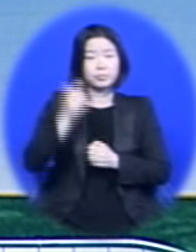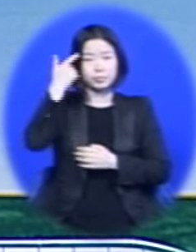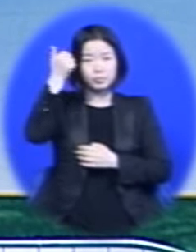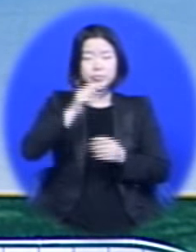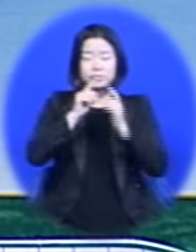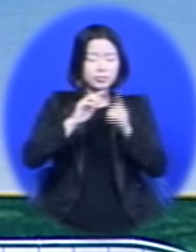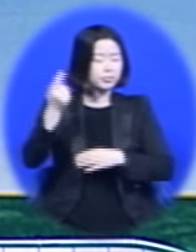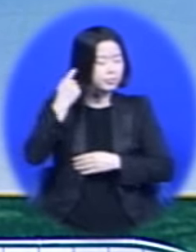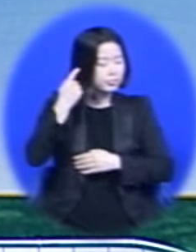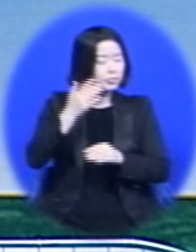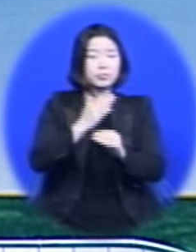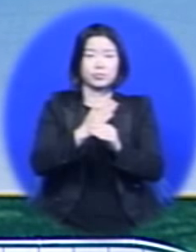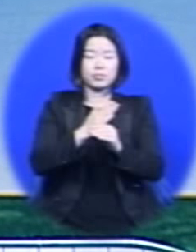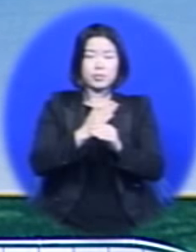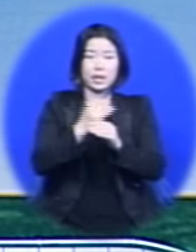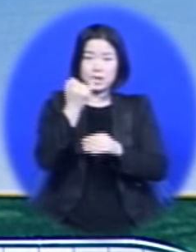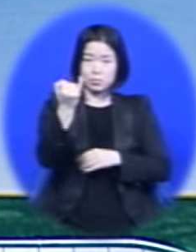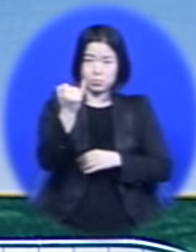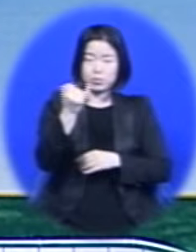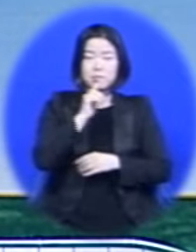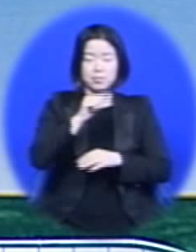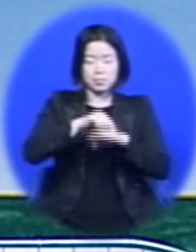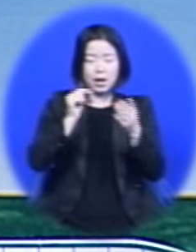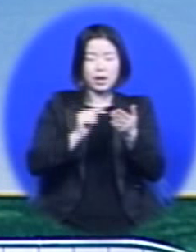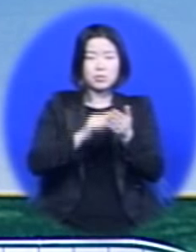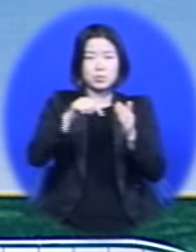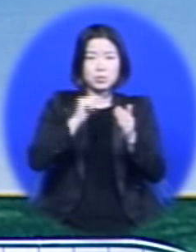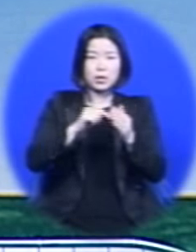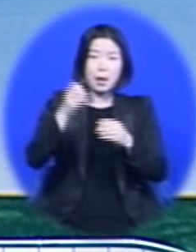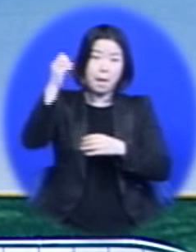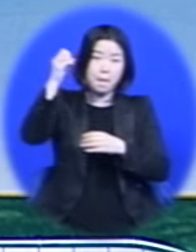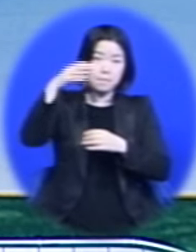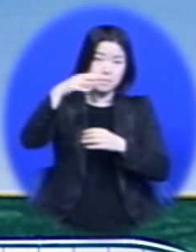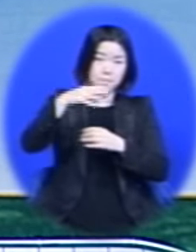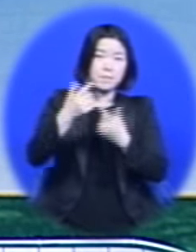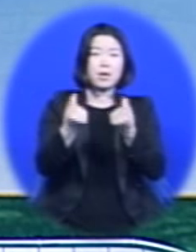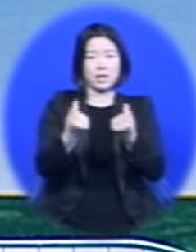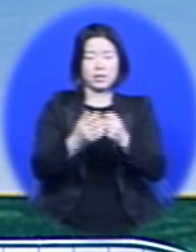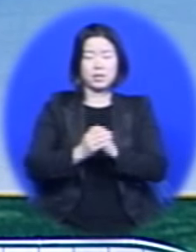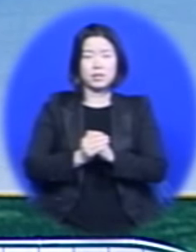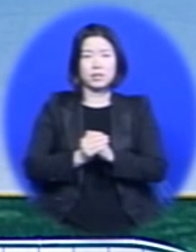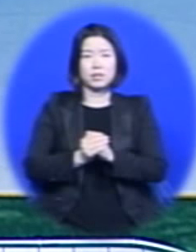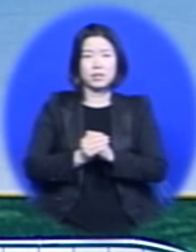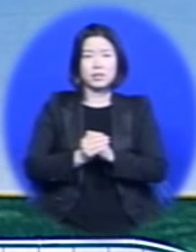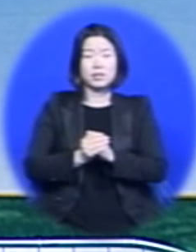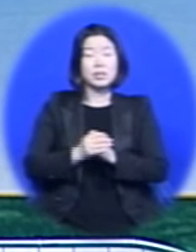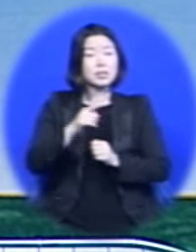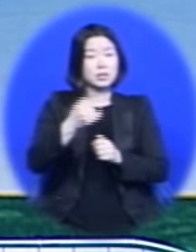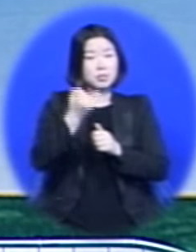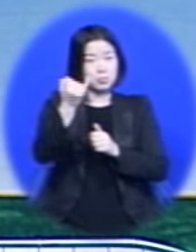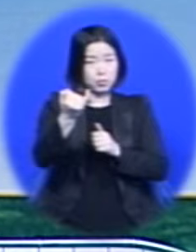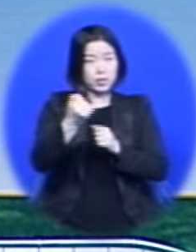목사님의 말씀을 듣는 중에 이 부인의 마음속에 빛이 비치는 것 같았다고 그랬어요. 그